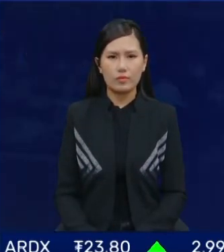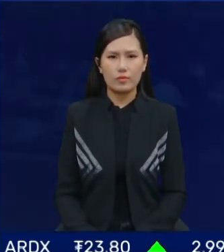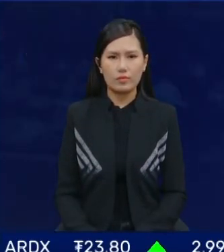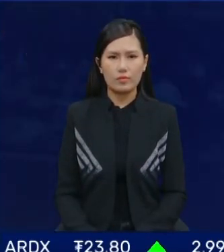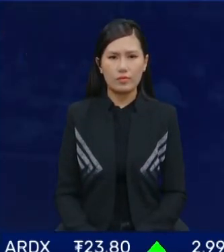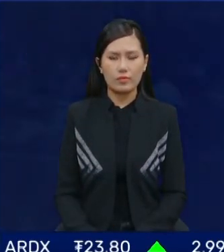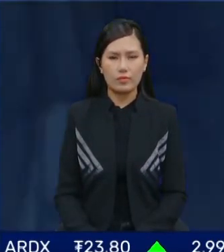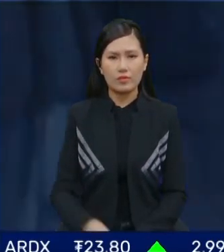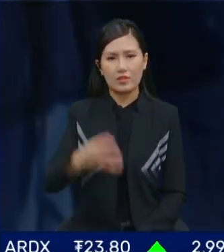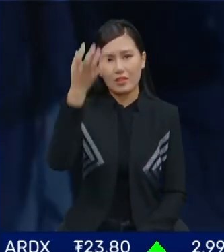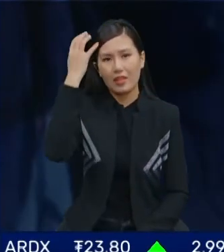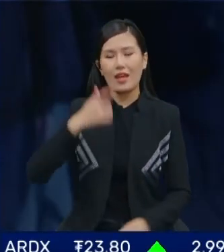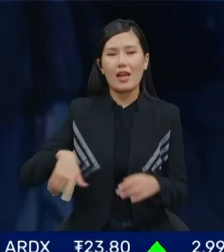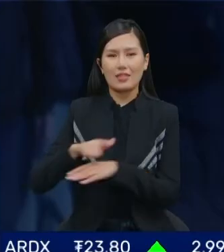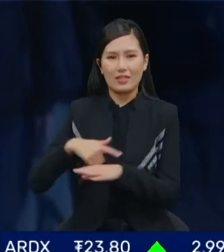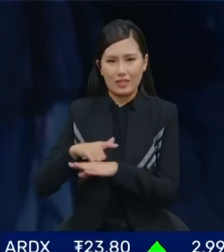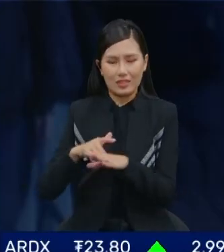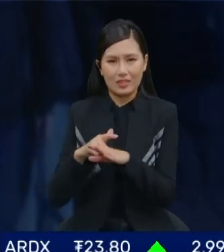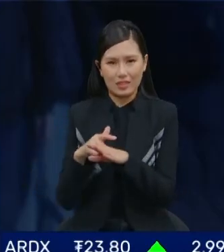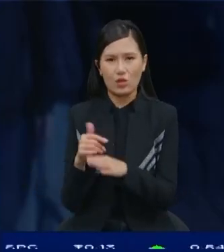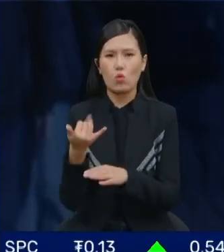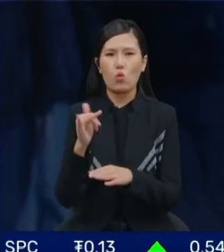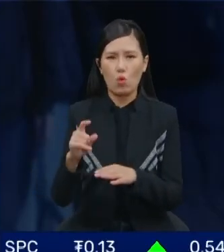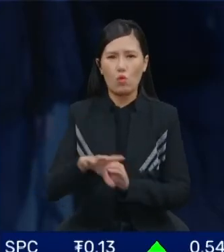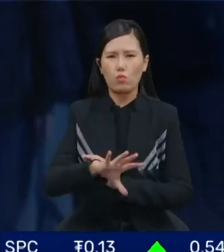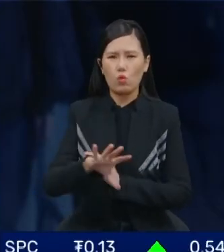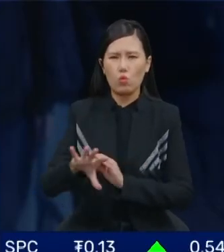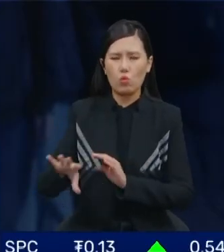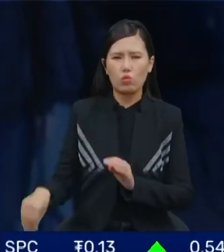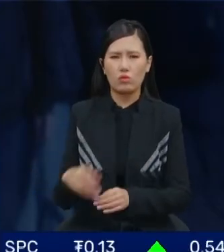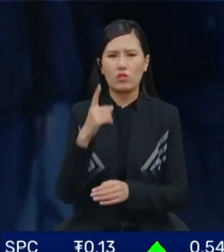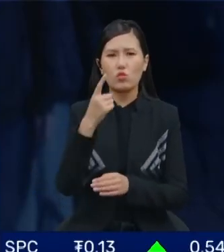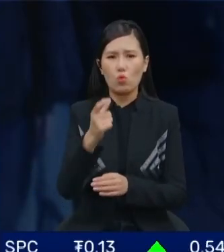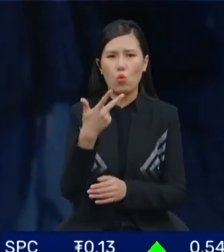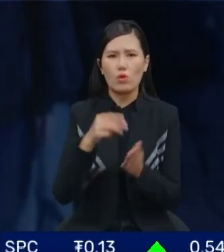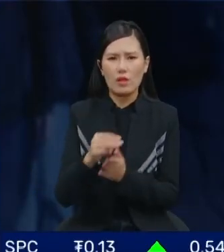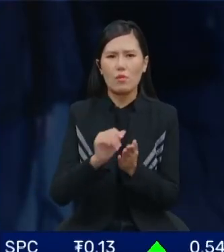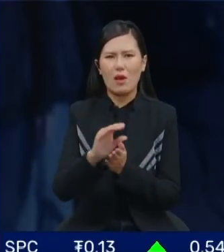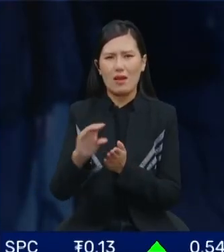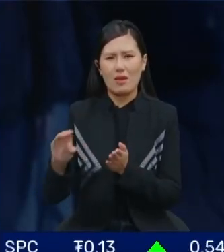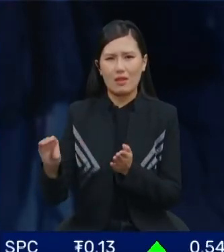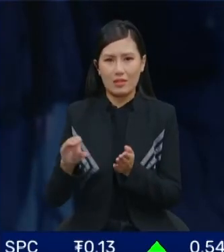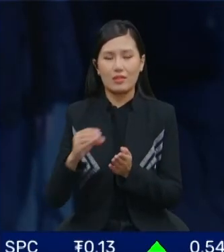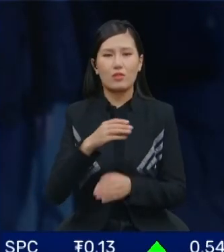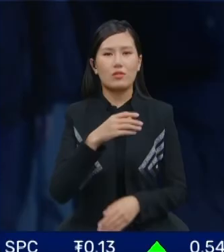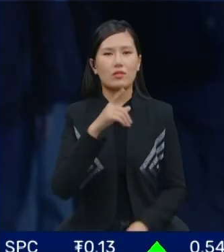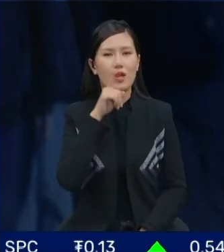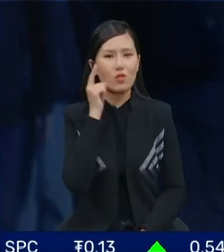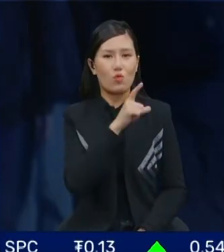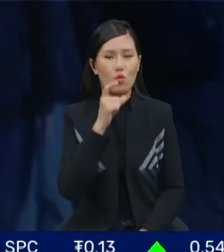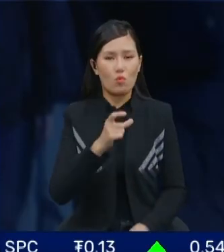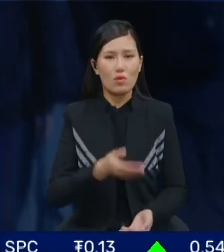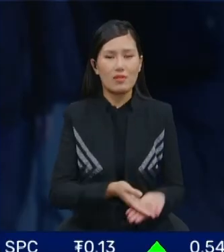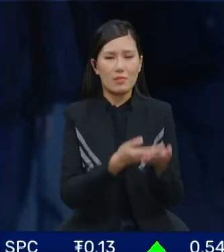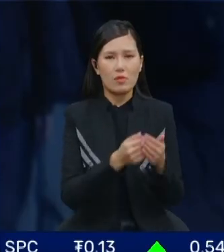Тэгэхээр засгийн газар улсын хурлын гишүүн тус бүртээ 3 тэрбум төгрөг төсвөлчөхөд залуусыг дэмжихэд ганц хоёр байшин барих төдий төсөв өргөн